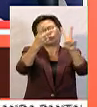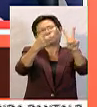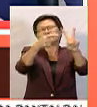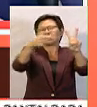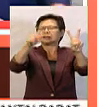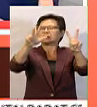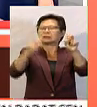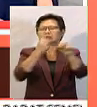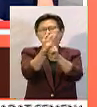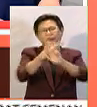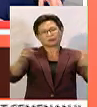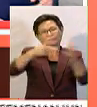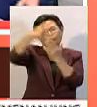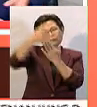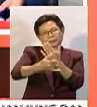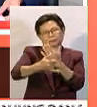3 tahun.